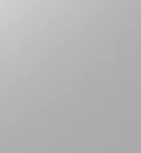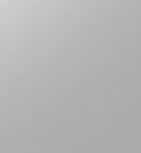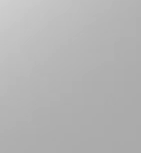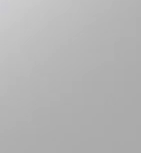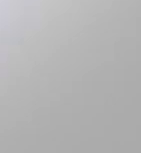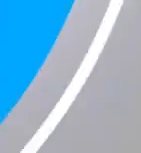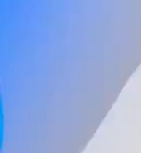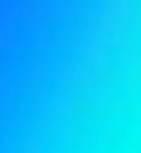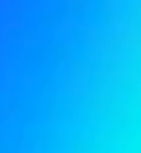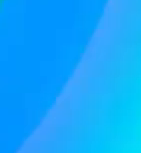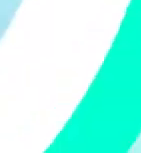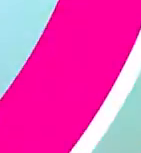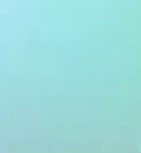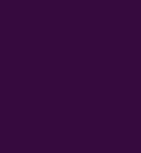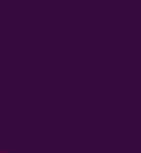Malaysia.